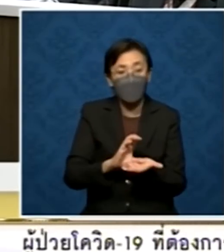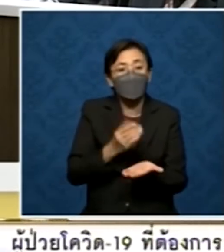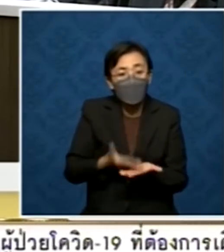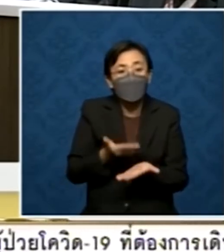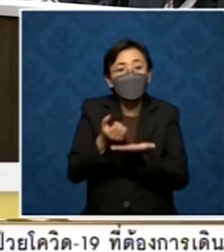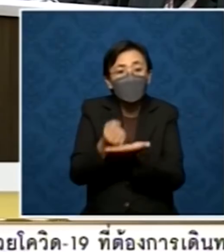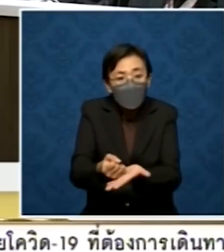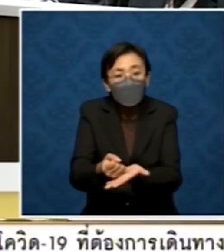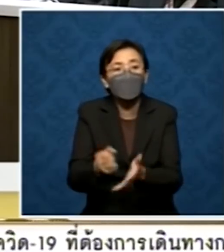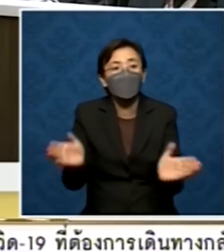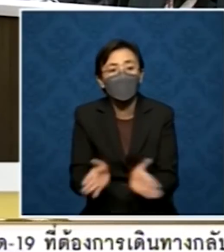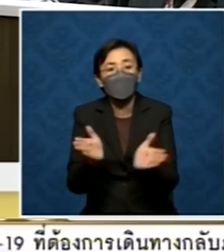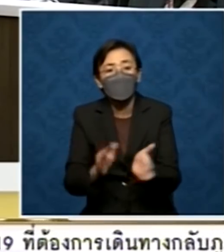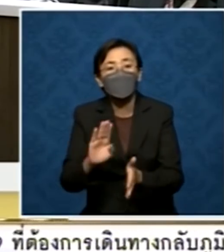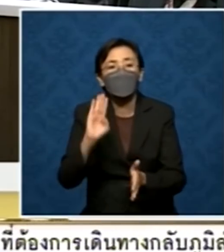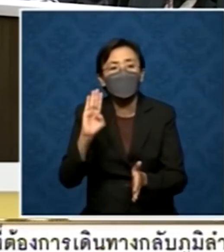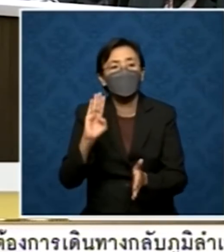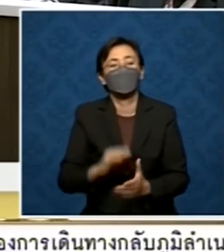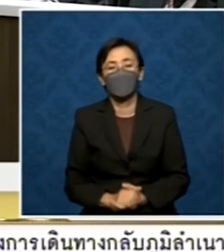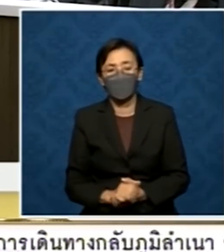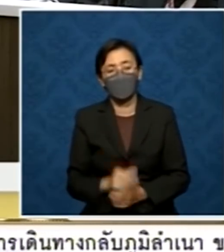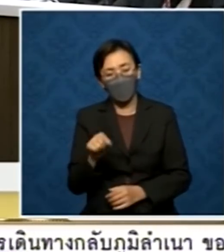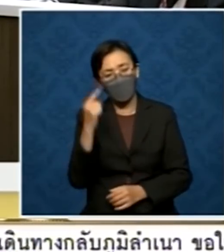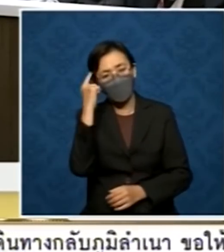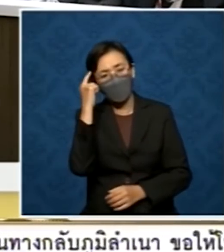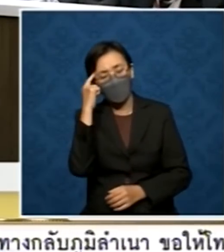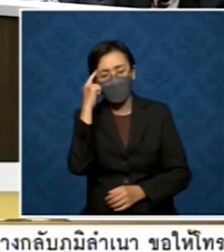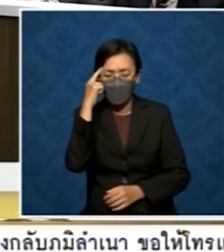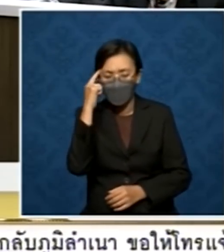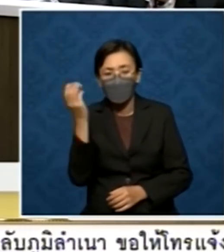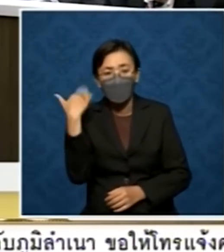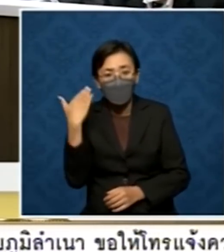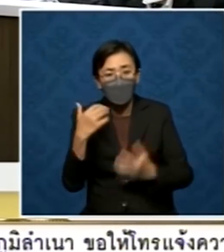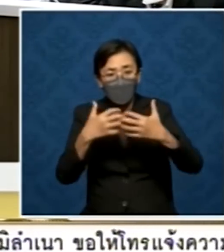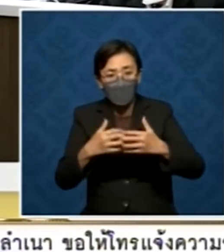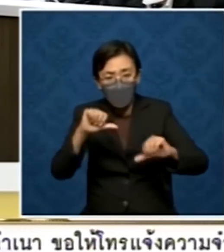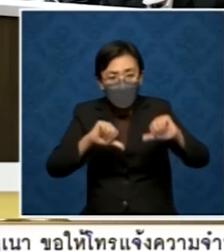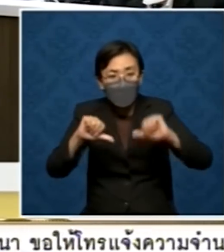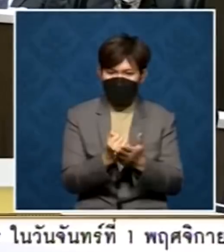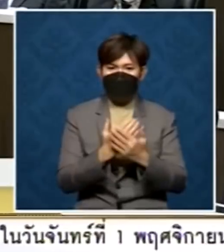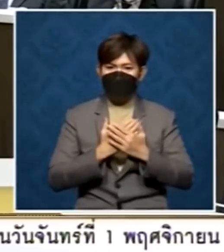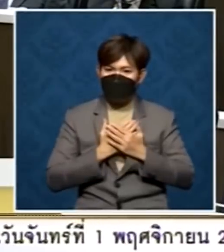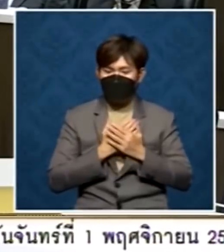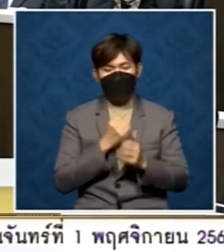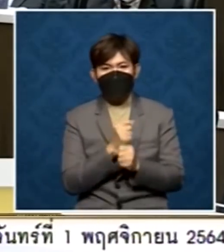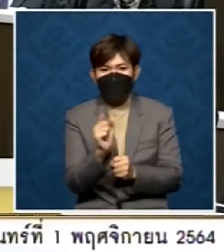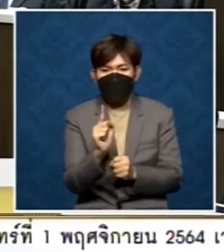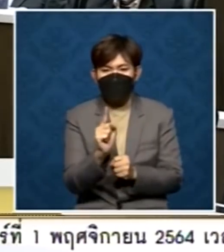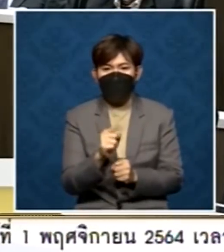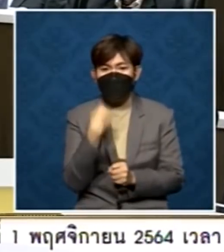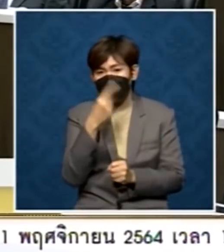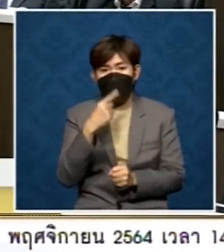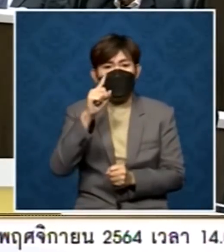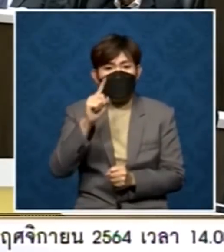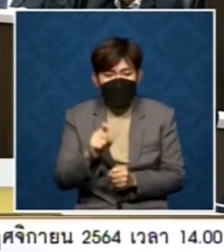ยี่ห้อที่มีประสิทธิภาพมากกว่านี้นะครับเดี๋ยวเรามีเสียงคุณเอาจิราพรศรีภัยนะครับเดี๋ยวไปก่อนนะเสือที่ตายไปแล้ว